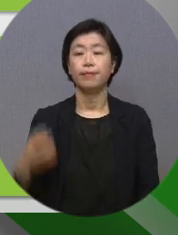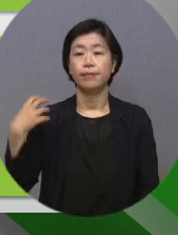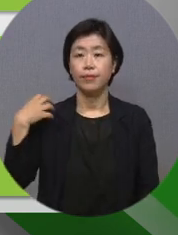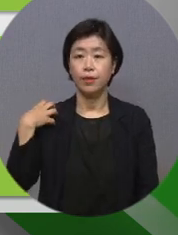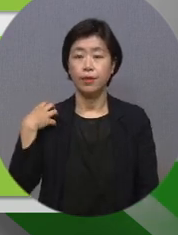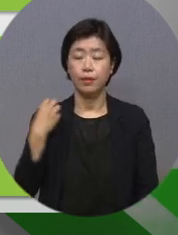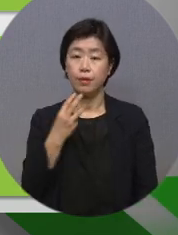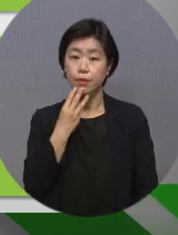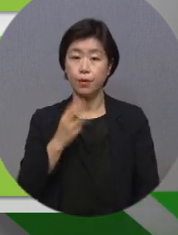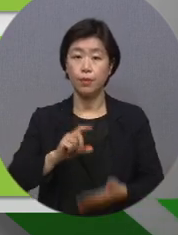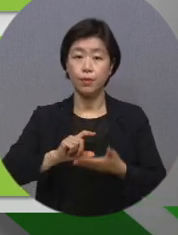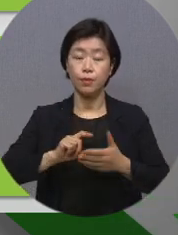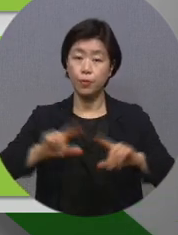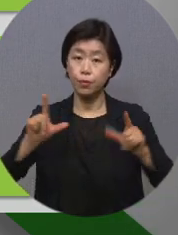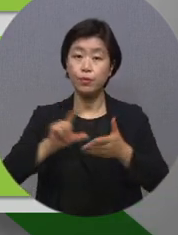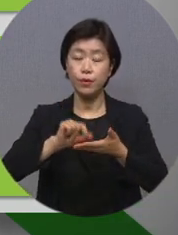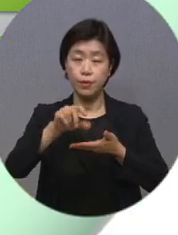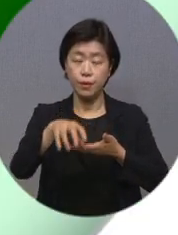서울 동부지사입니다.